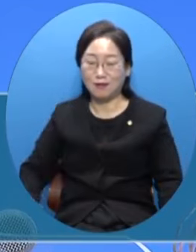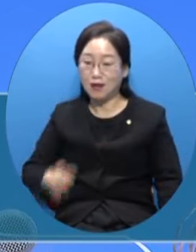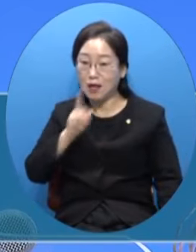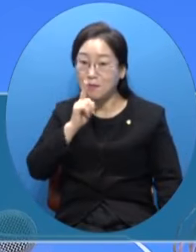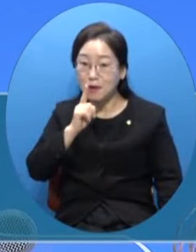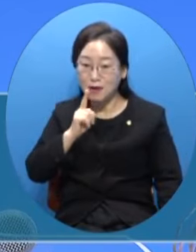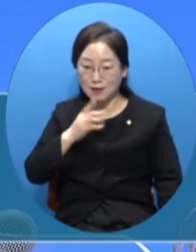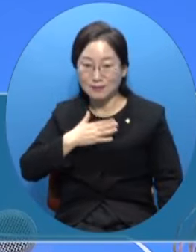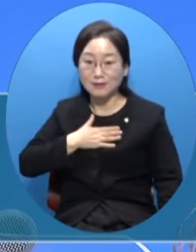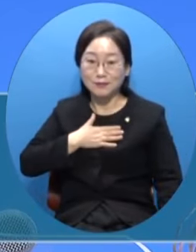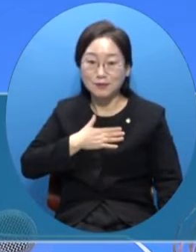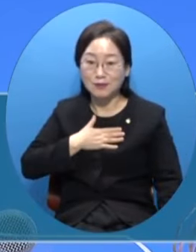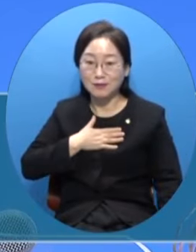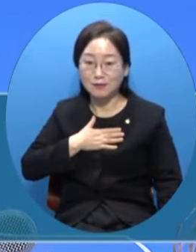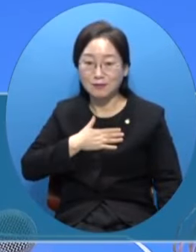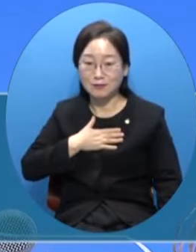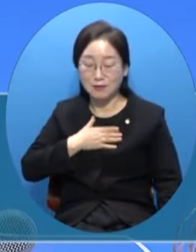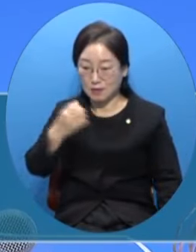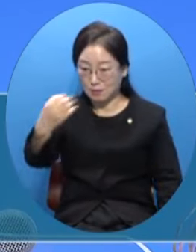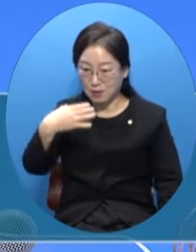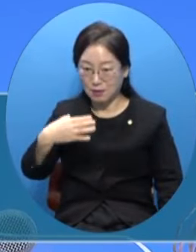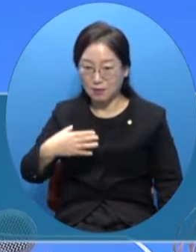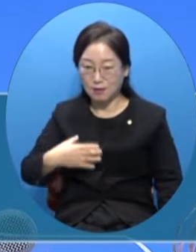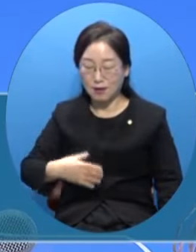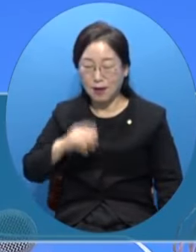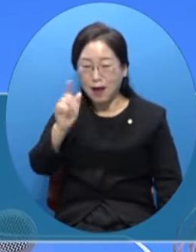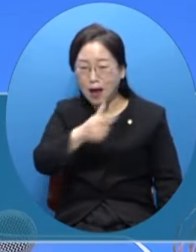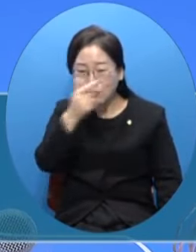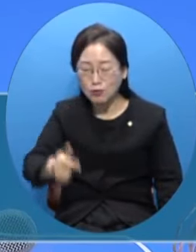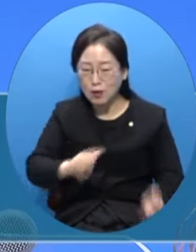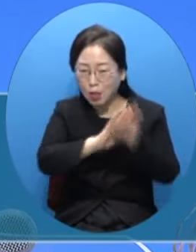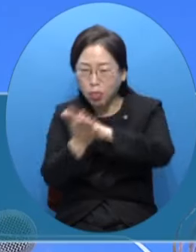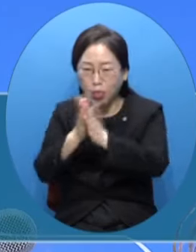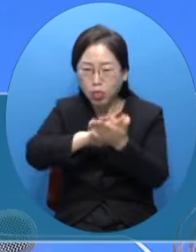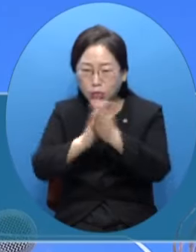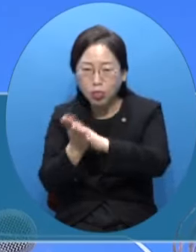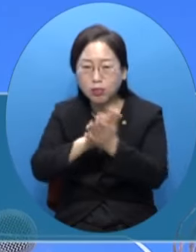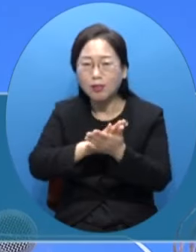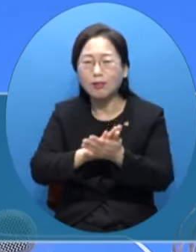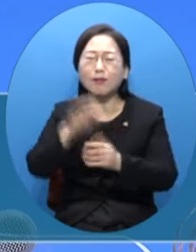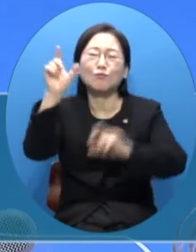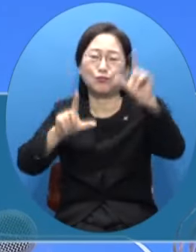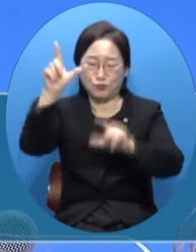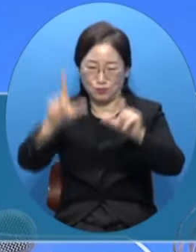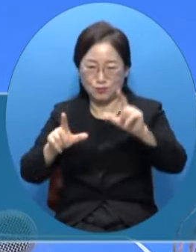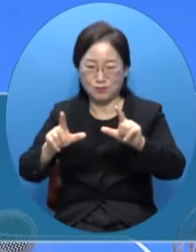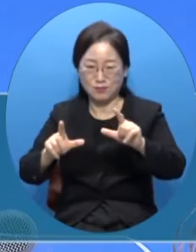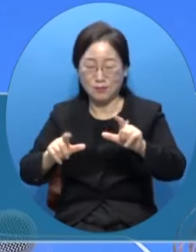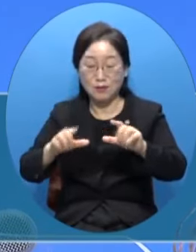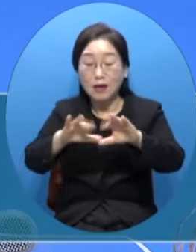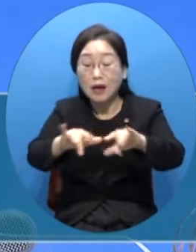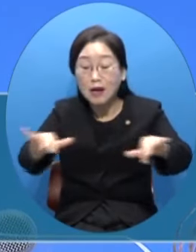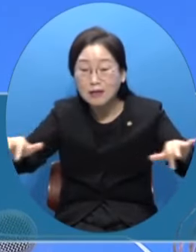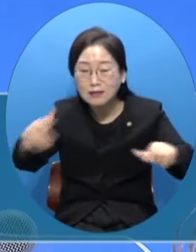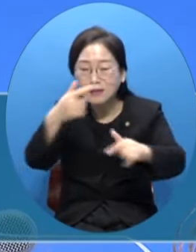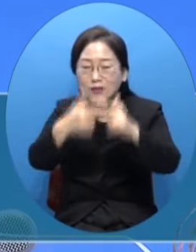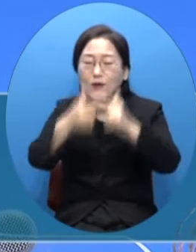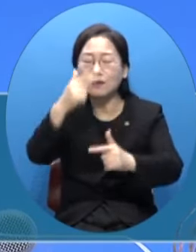한마디도 감정이 하루아침에 몇 번씩 변하는 우리들의 연약한 모습입니다. 그것이 가시떨기 존재인 우리입니다.